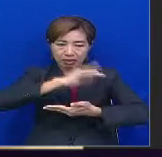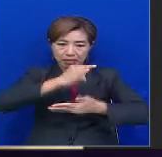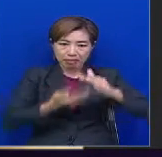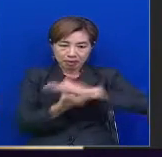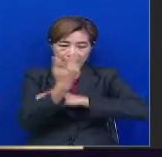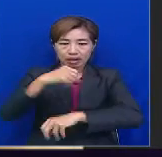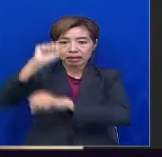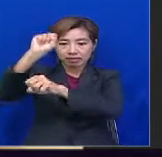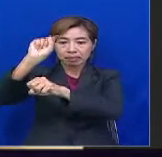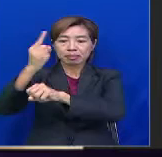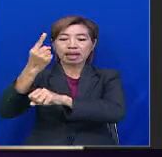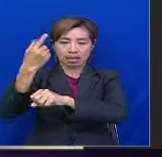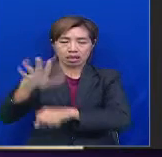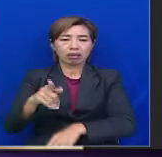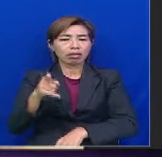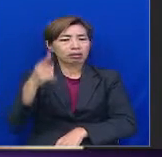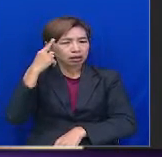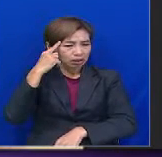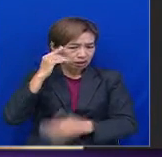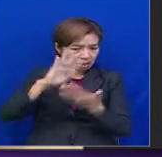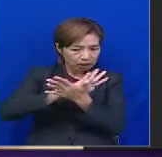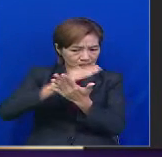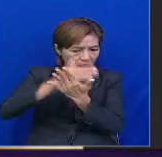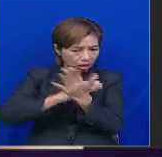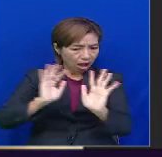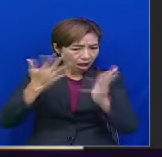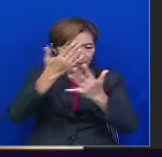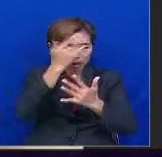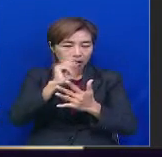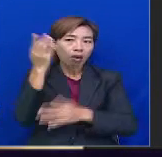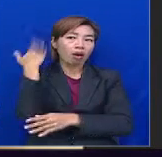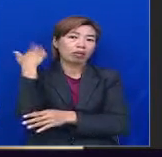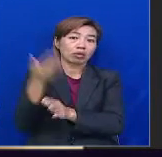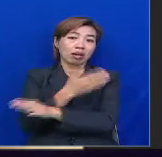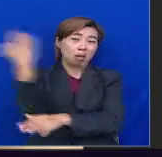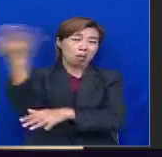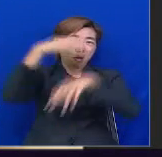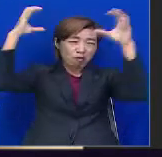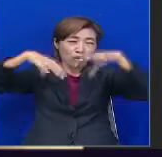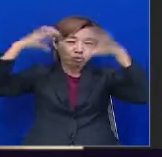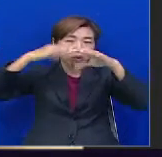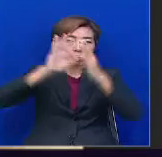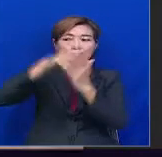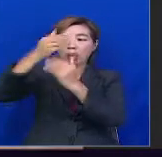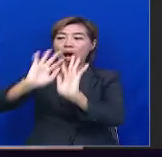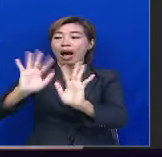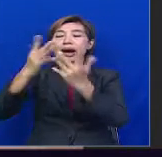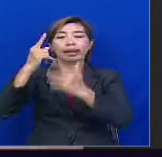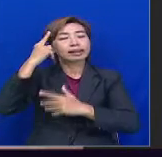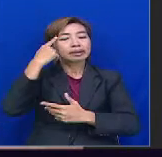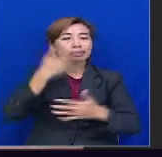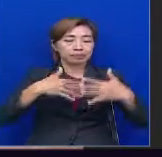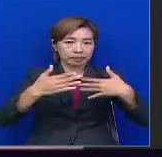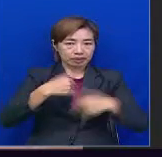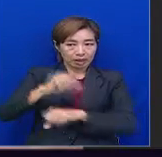เป็นที่เรียบร้อยแล้วส่วนสาเหตุคาดว่าจะเกิดจากพายุฝนในช่วงที่ผ่านมาทำให้บัญชีรายชื่อนั้นหายไปอย่างไรก็ตามนะครับต้องมีการ